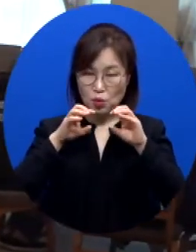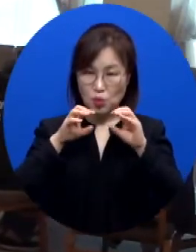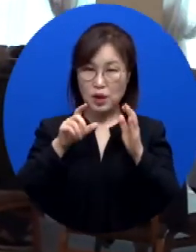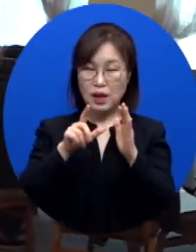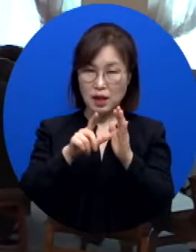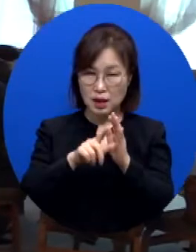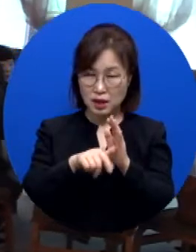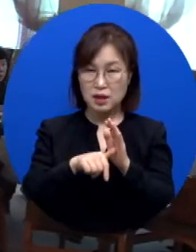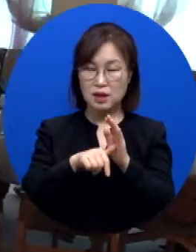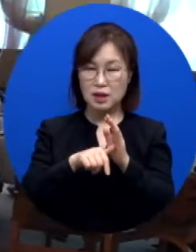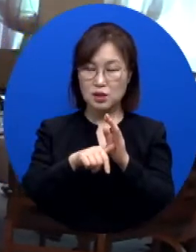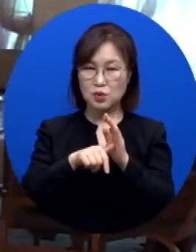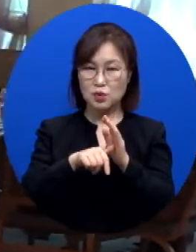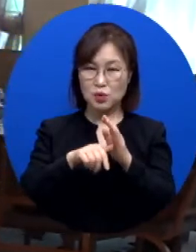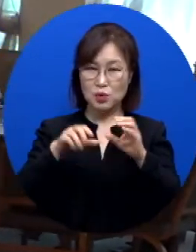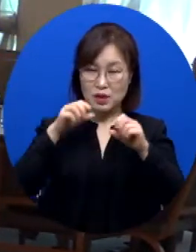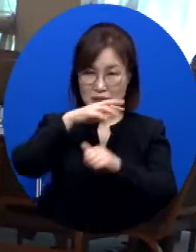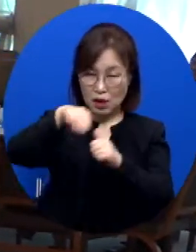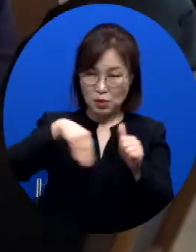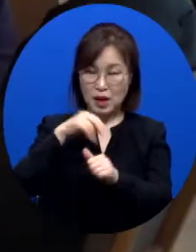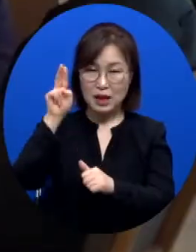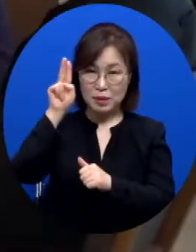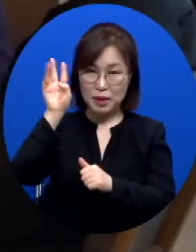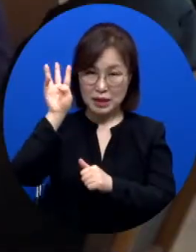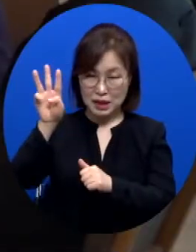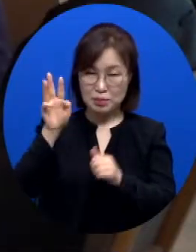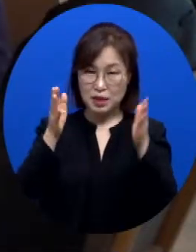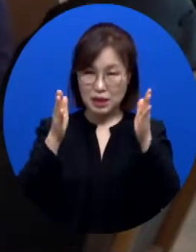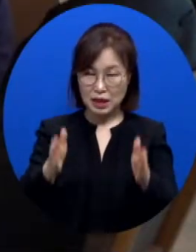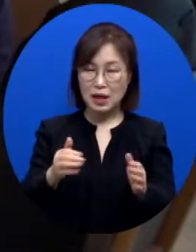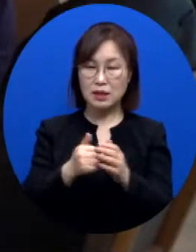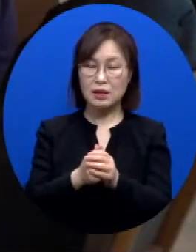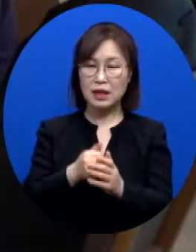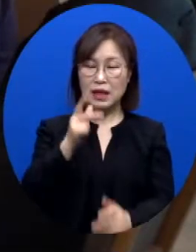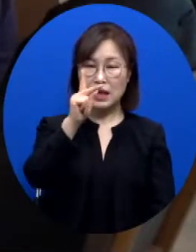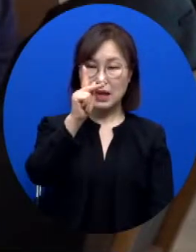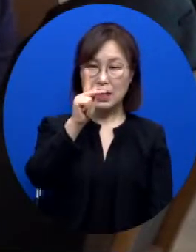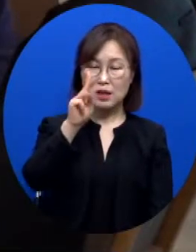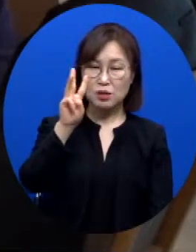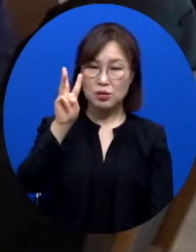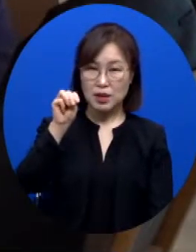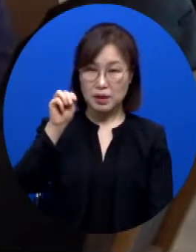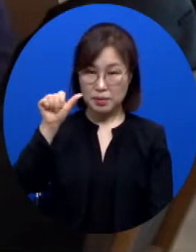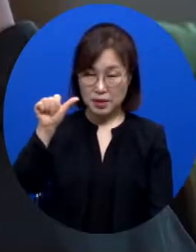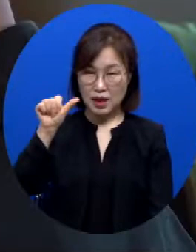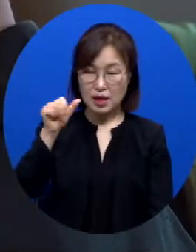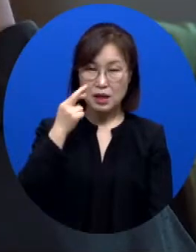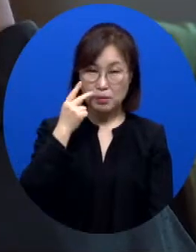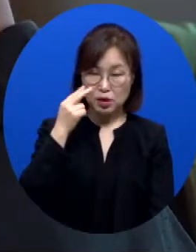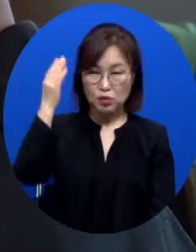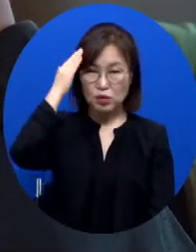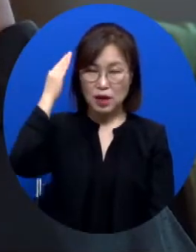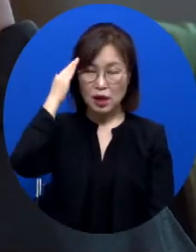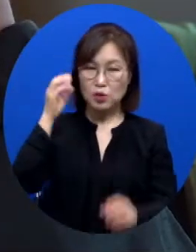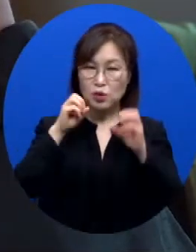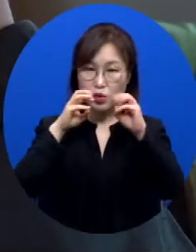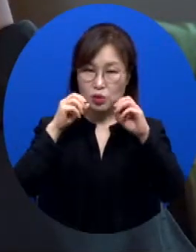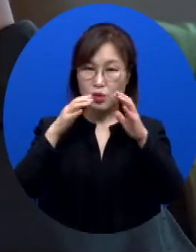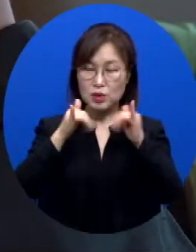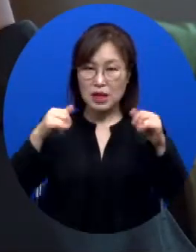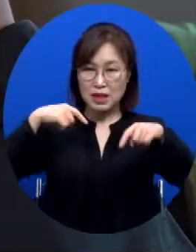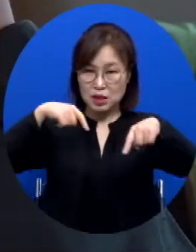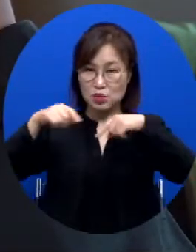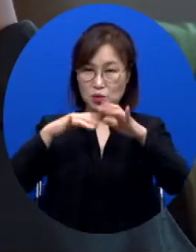2박 3일간 진행됐으며 KWMA, 세계 기독교 총연합회 등 미주와 한국의 선교